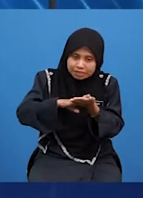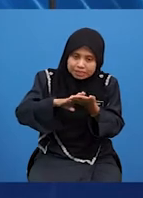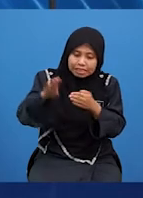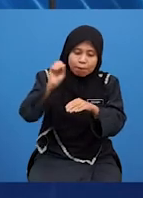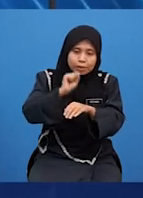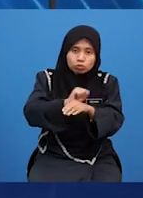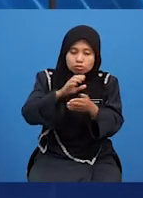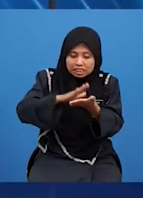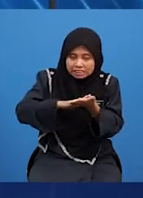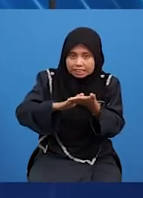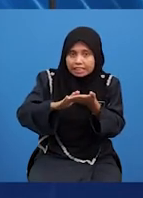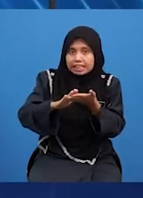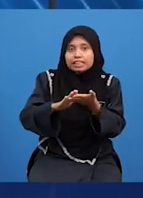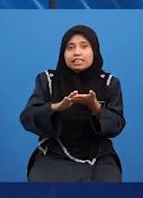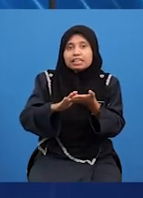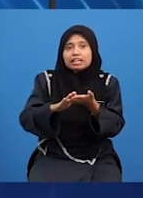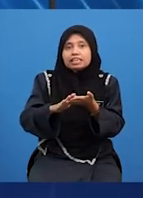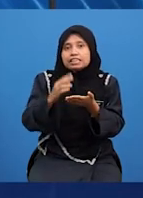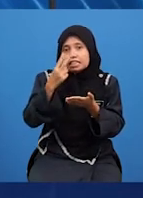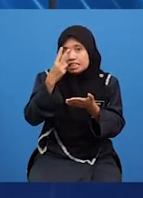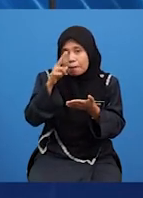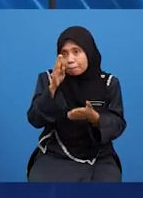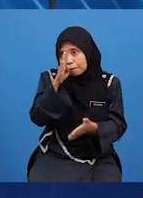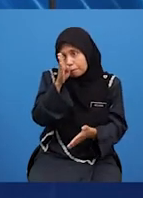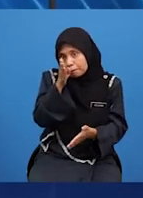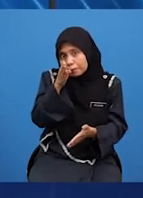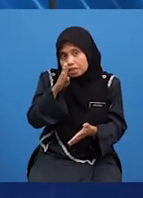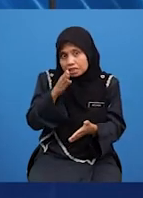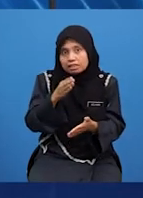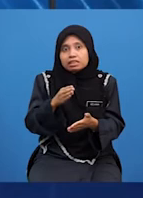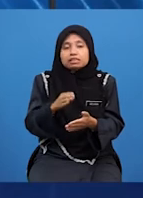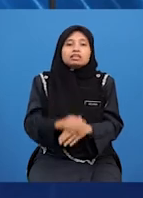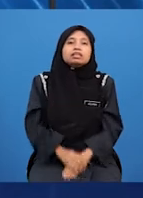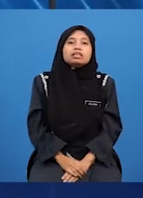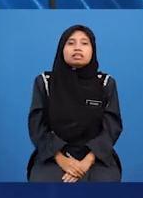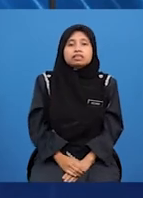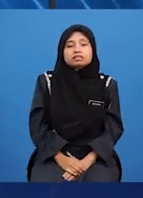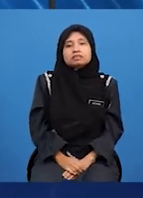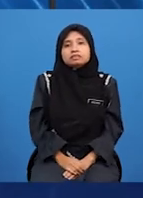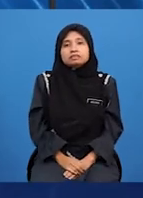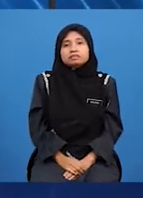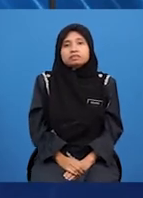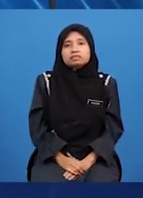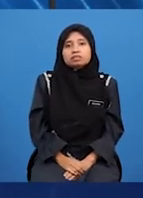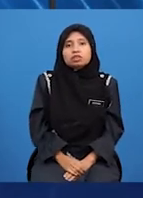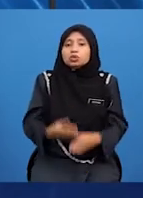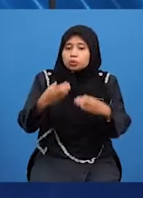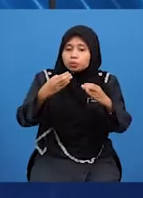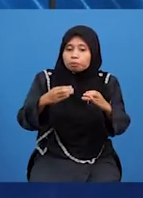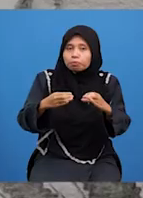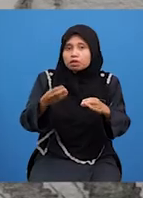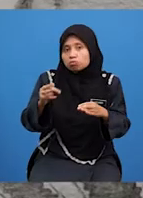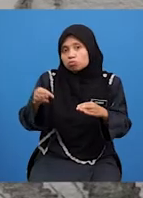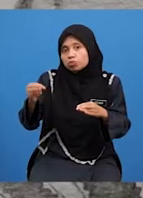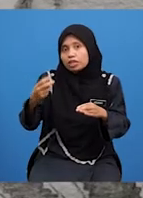nanas tadi, nampak dia bergerigi. Itulah texture dia dan juga jalinannya. Jadi cuba pelajar lihat sifat objek sejadi yang diberi